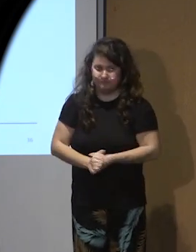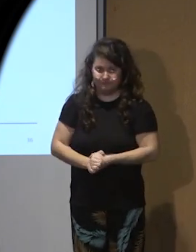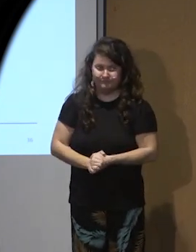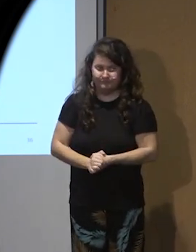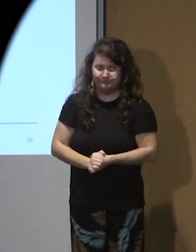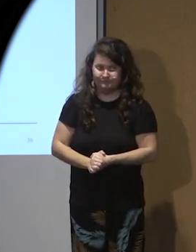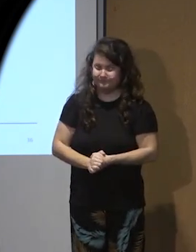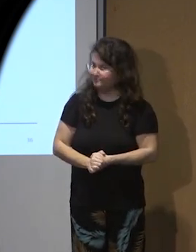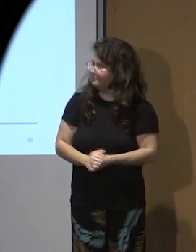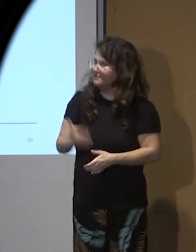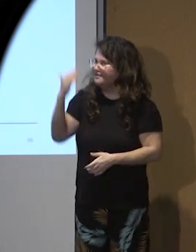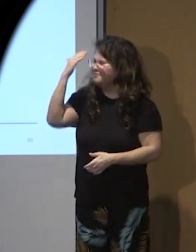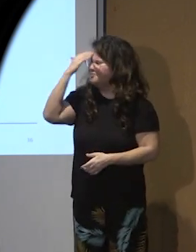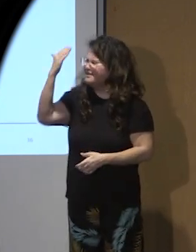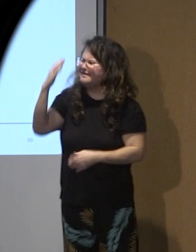Et quand on veut s'y remettre...